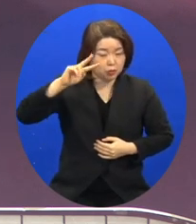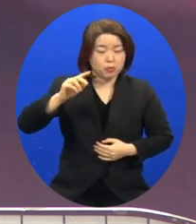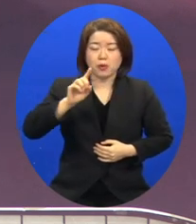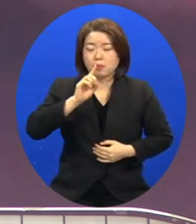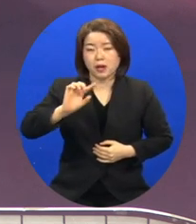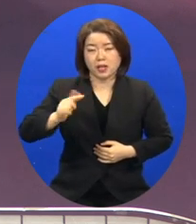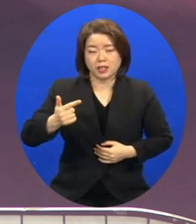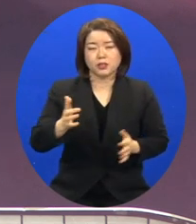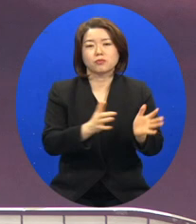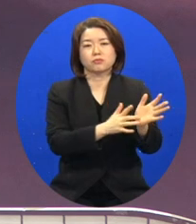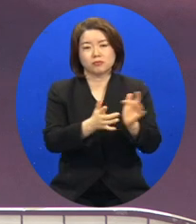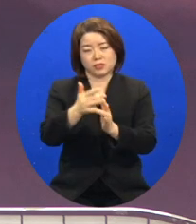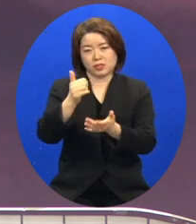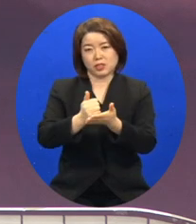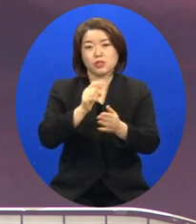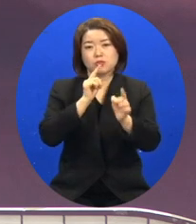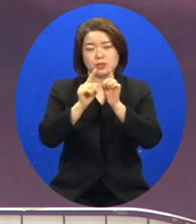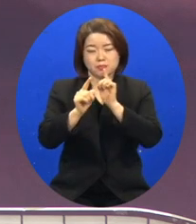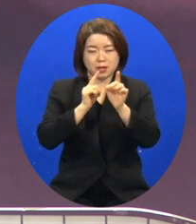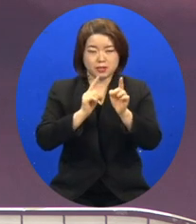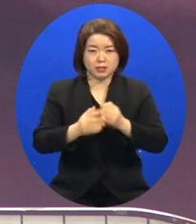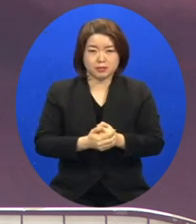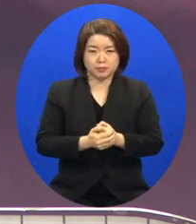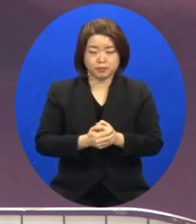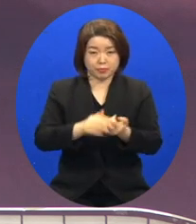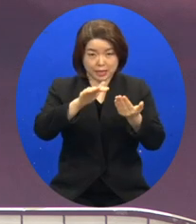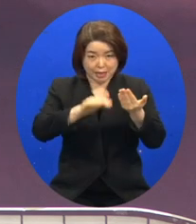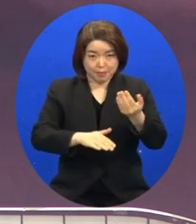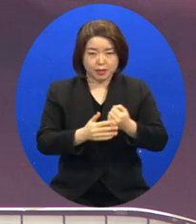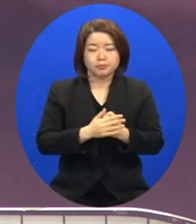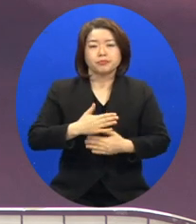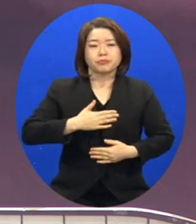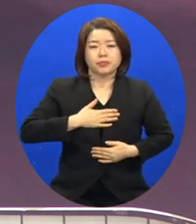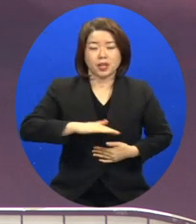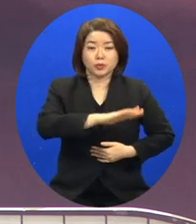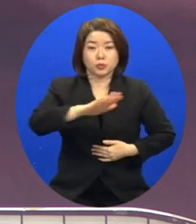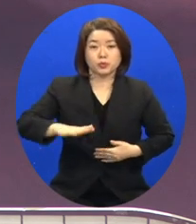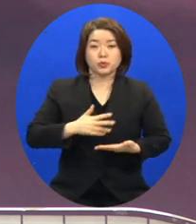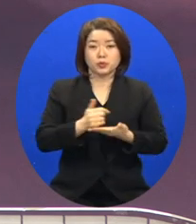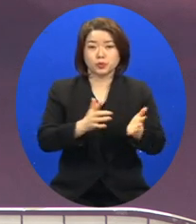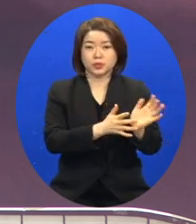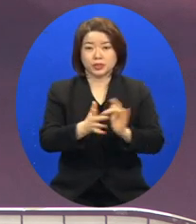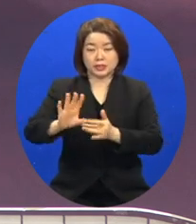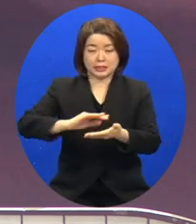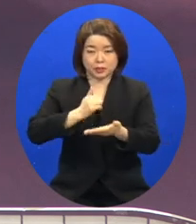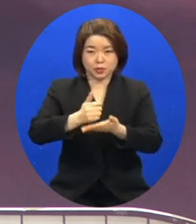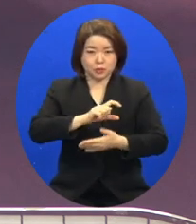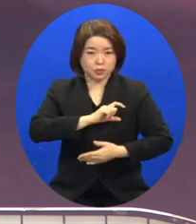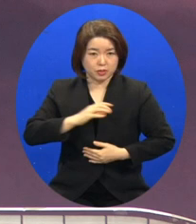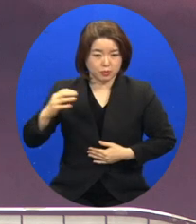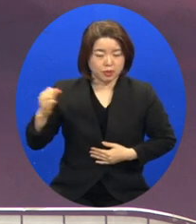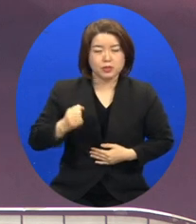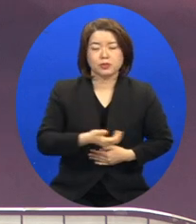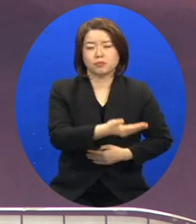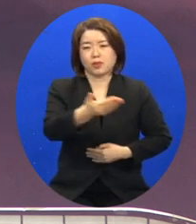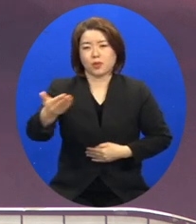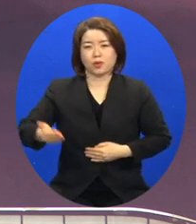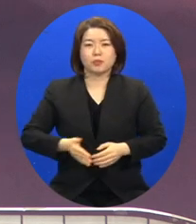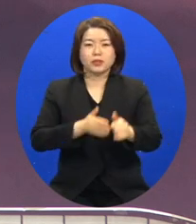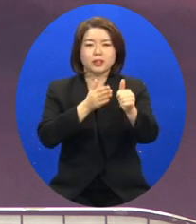말씀 이었어요 하반 절에 나는 우리 주 예수 그리스도의 이름으로 여러분에게 권합니다